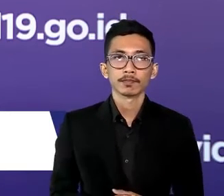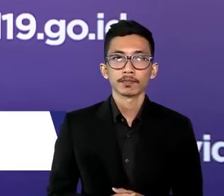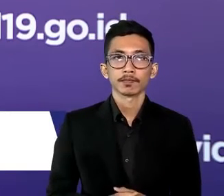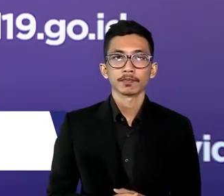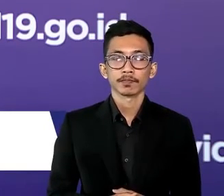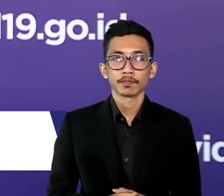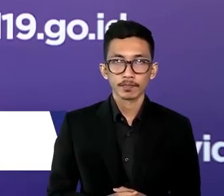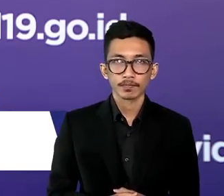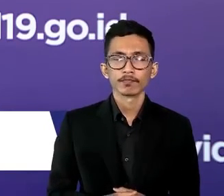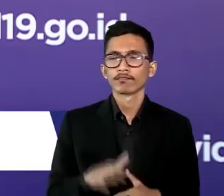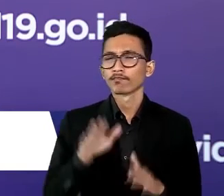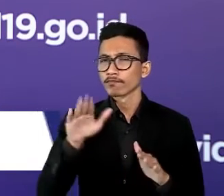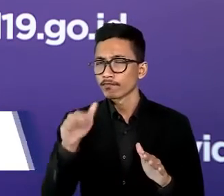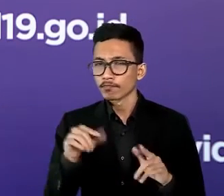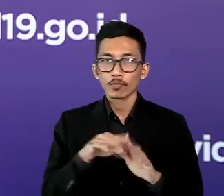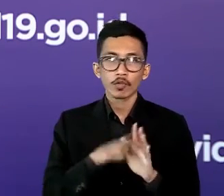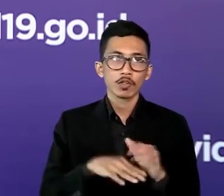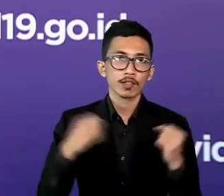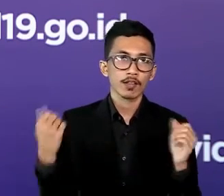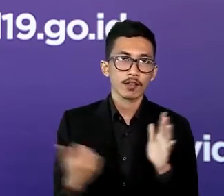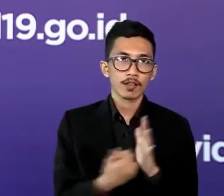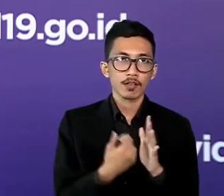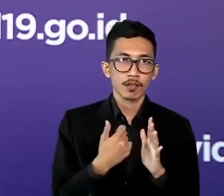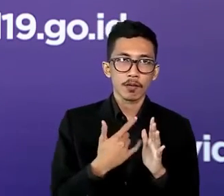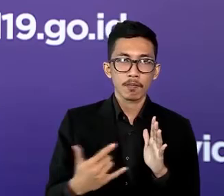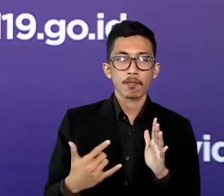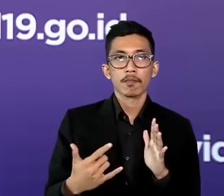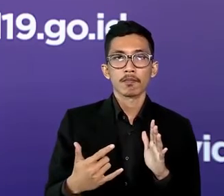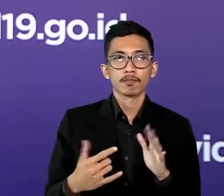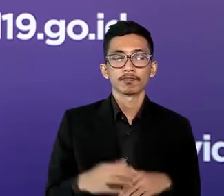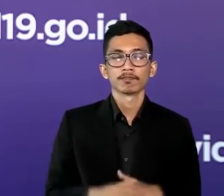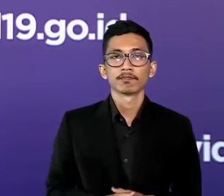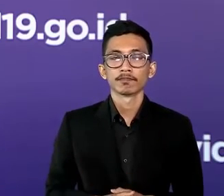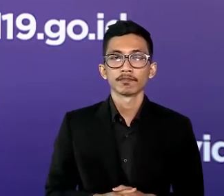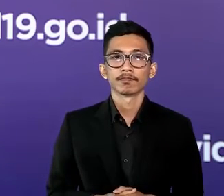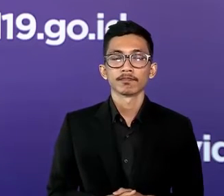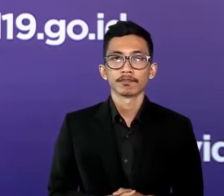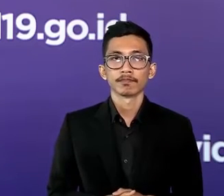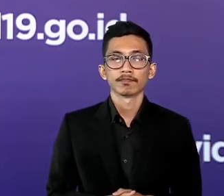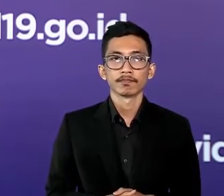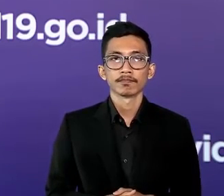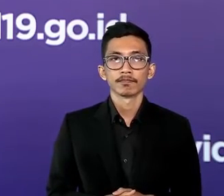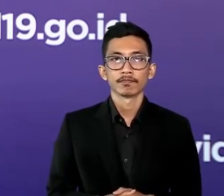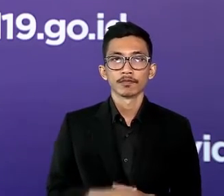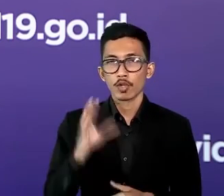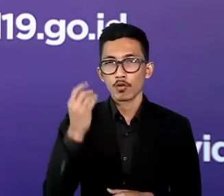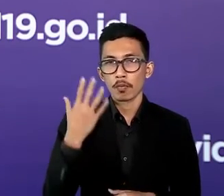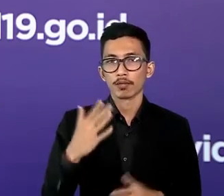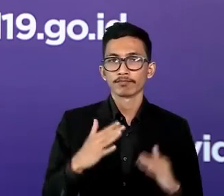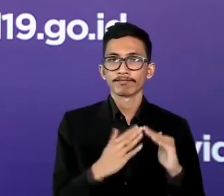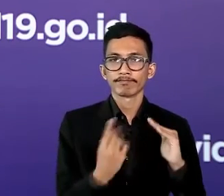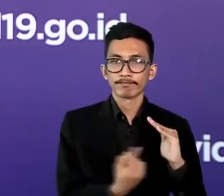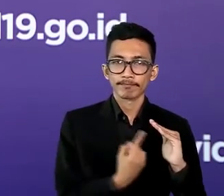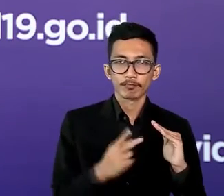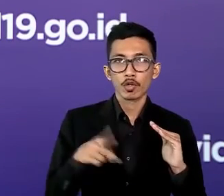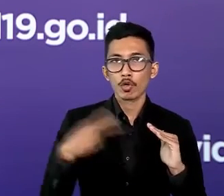lelah saya mengajak Anda untuk selalu disiplin menerapkan protokol kesehatan kapanpun dan dimanapun Anda berada. Jangan lupa pula untuk mengurangi kegiatan